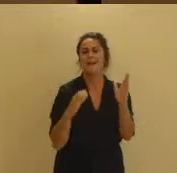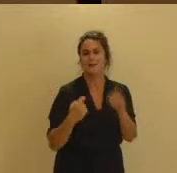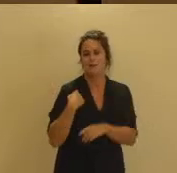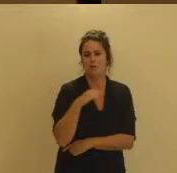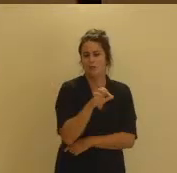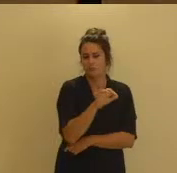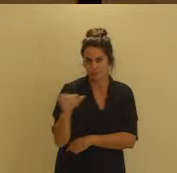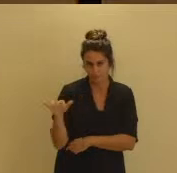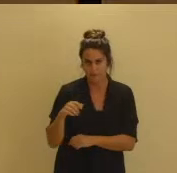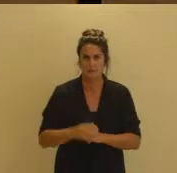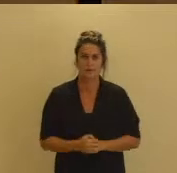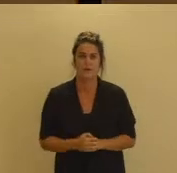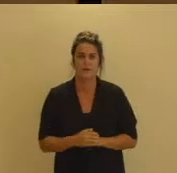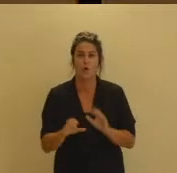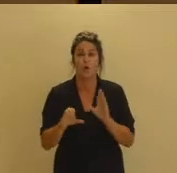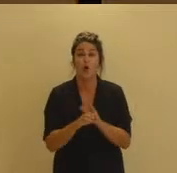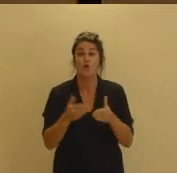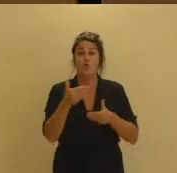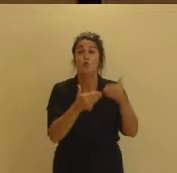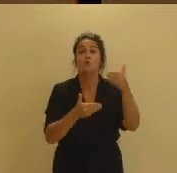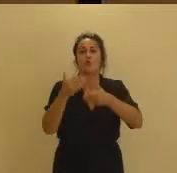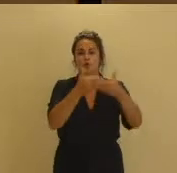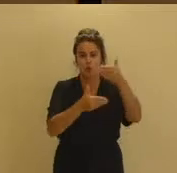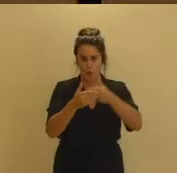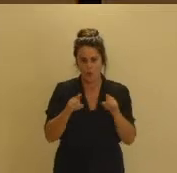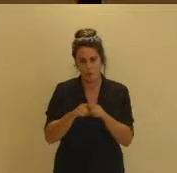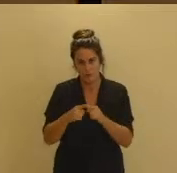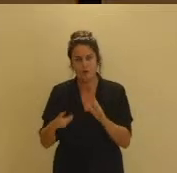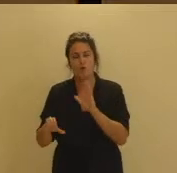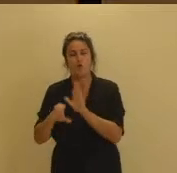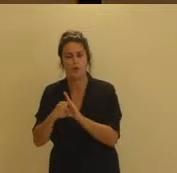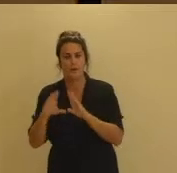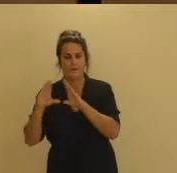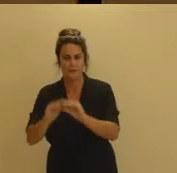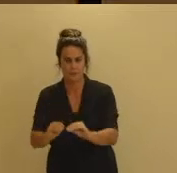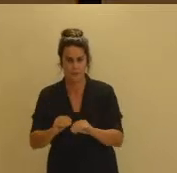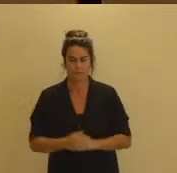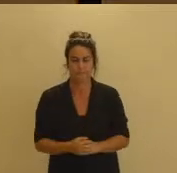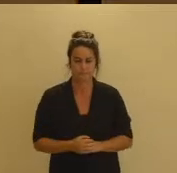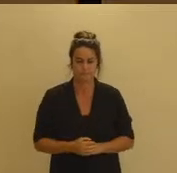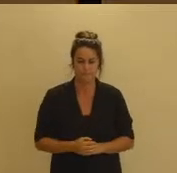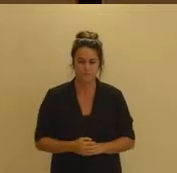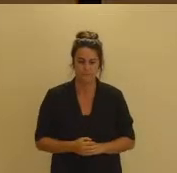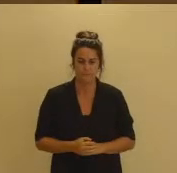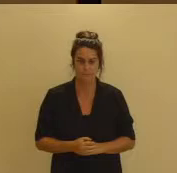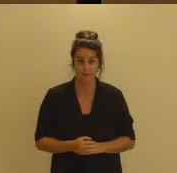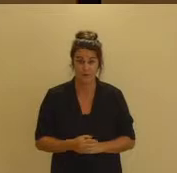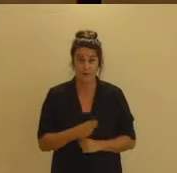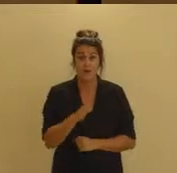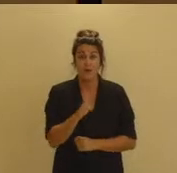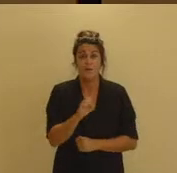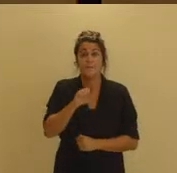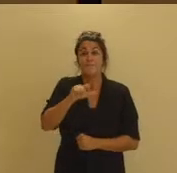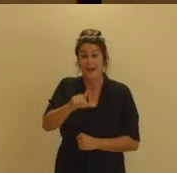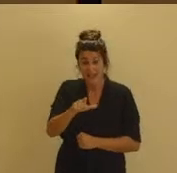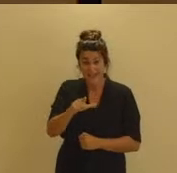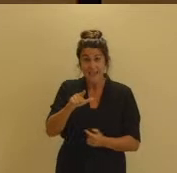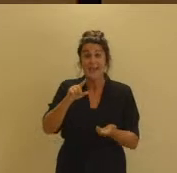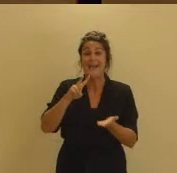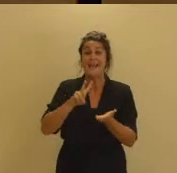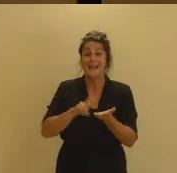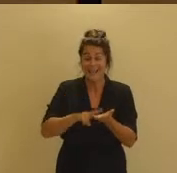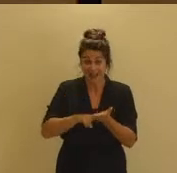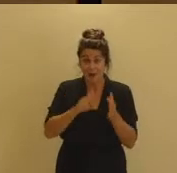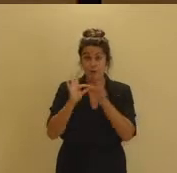L255.19 du Code de la construction et de l'habitation. Un bail réel solidaire est un